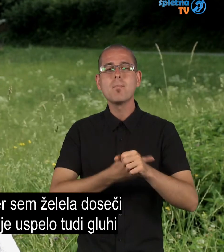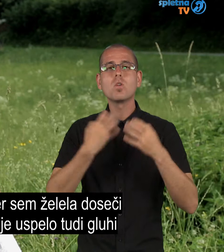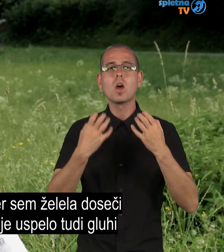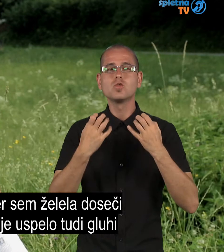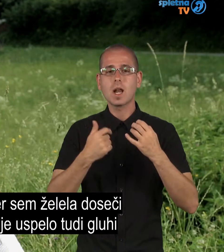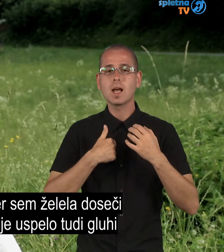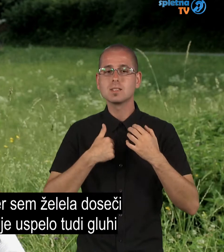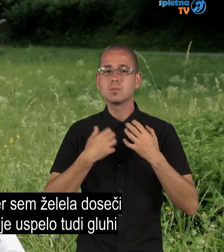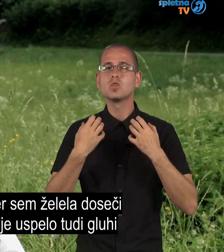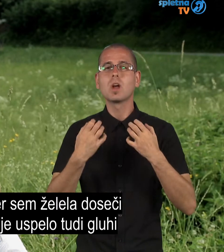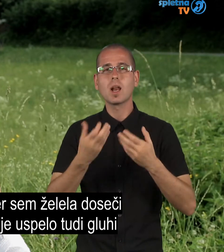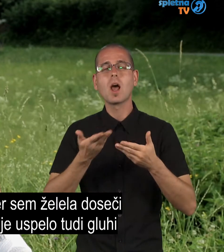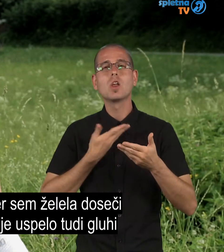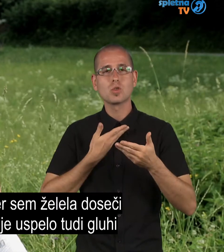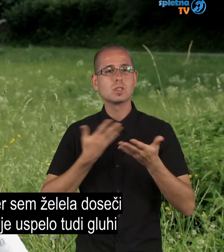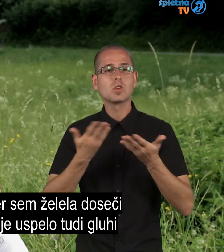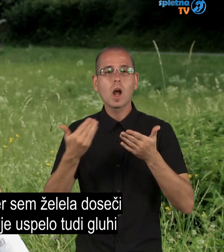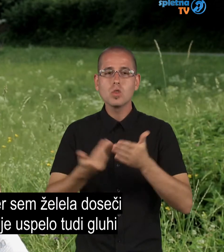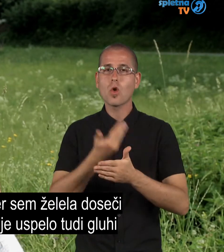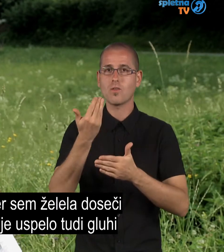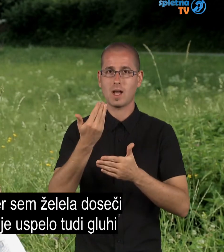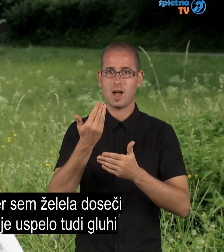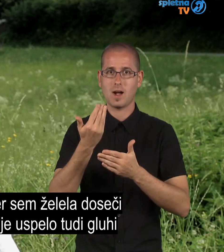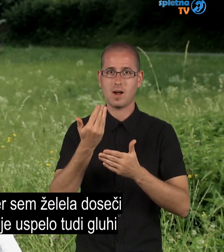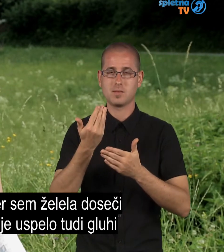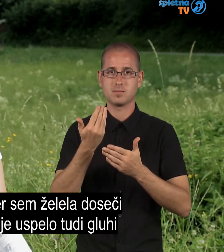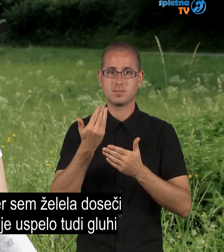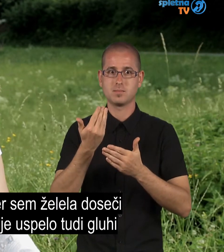močna želja, ker sem želela doseči nekaj novega.